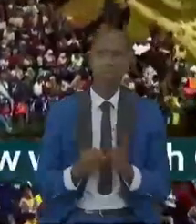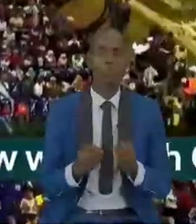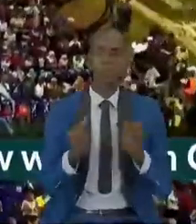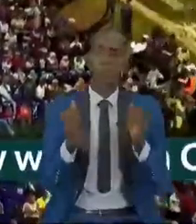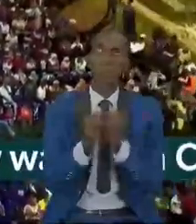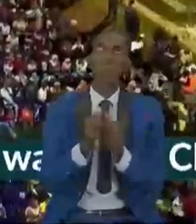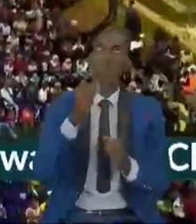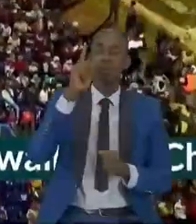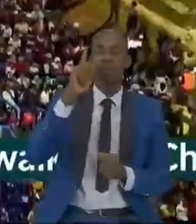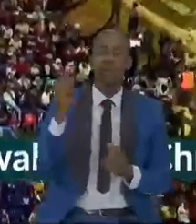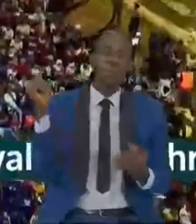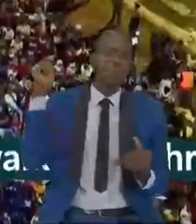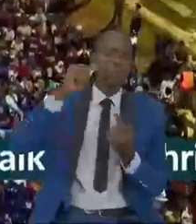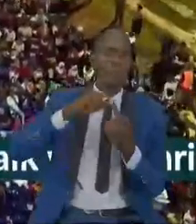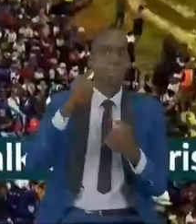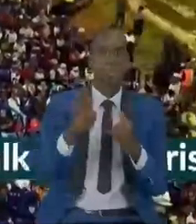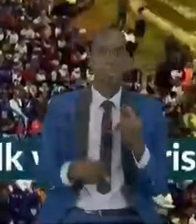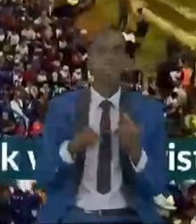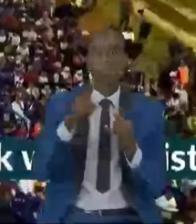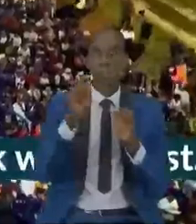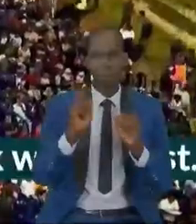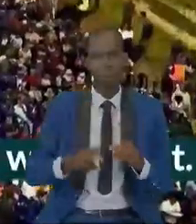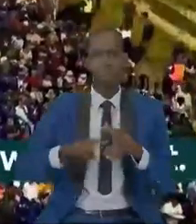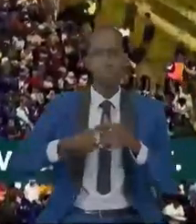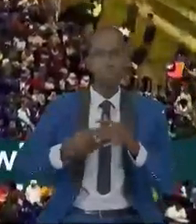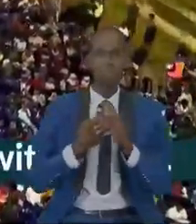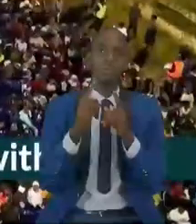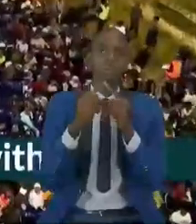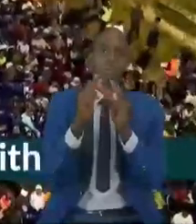pour écrire le nom des convertis.